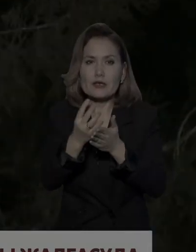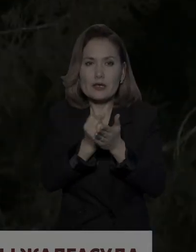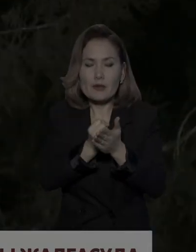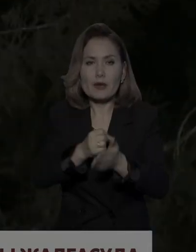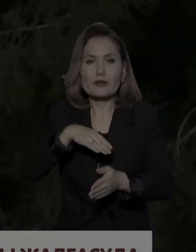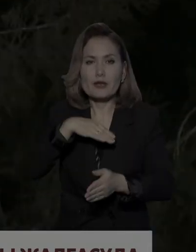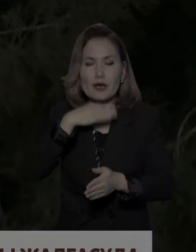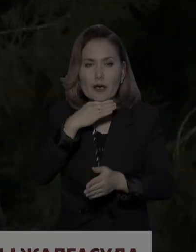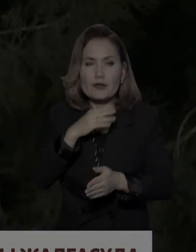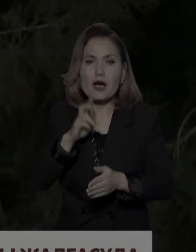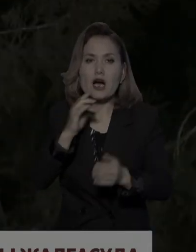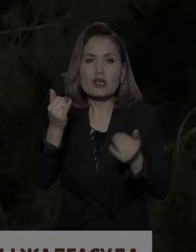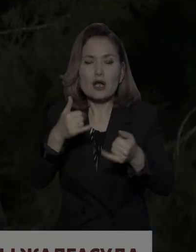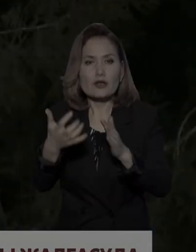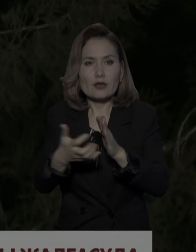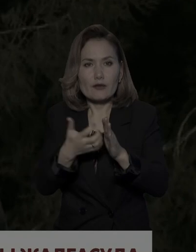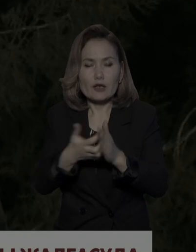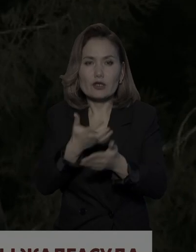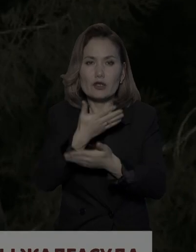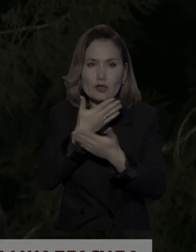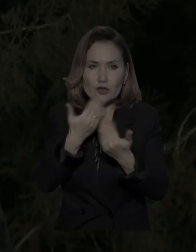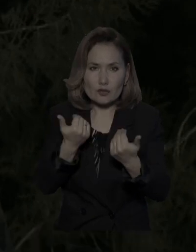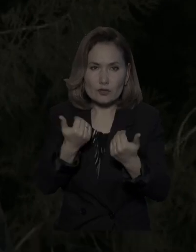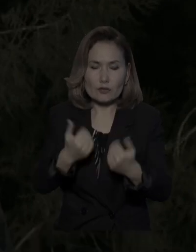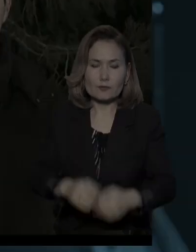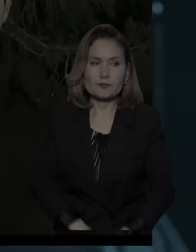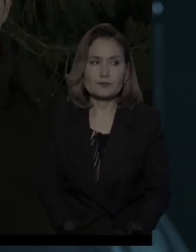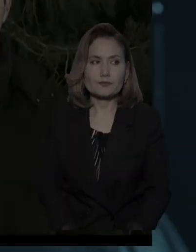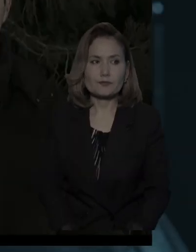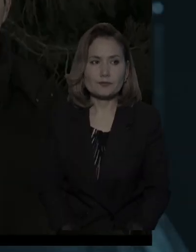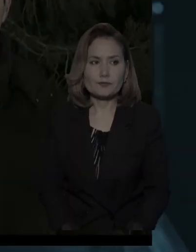жеткілікті, жанармай тапшылығы жоқ. Студия.